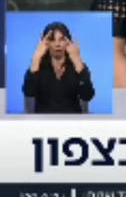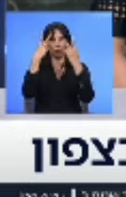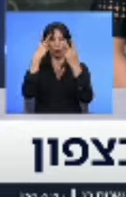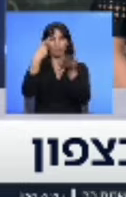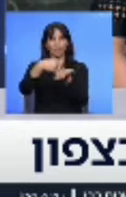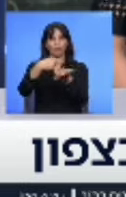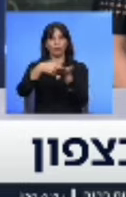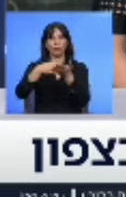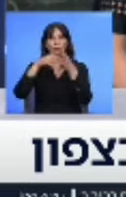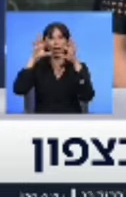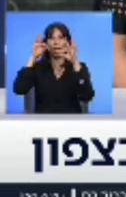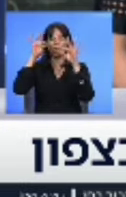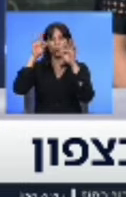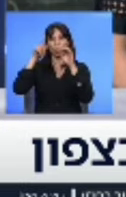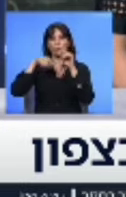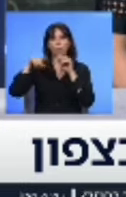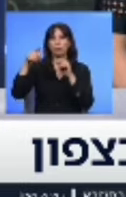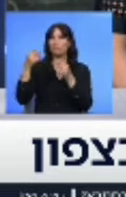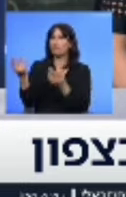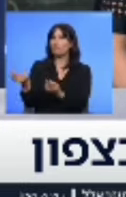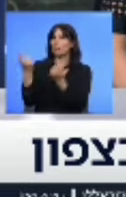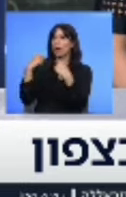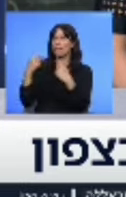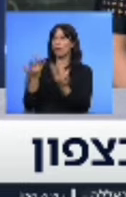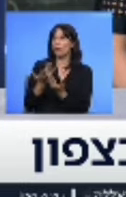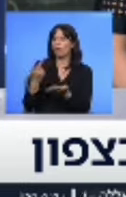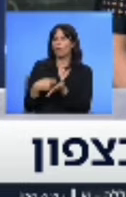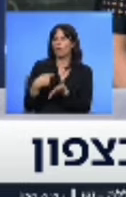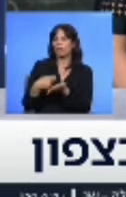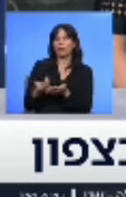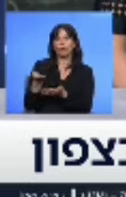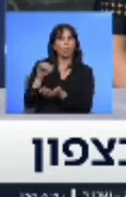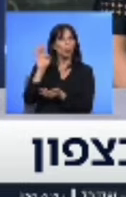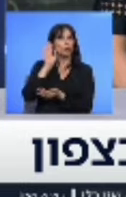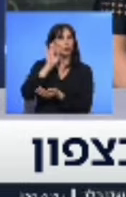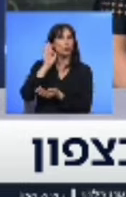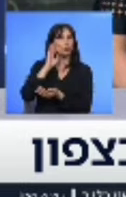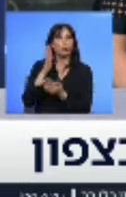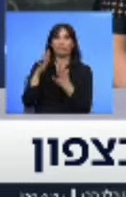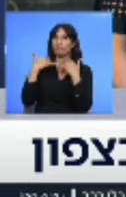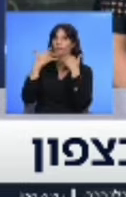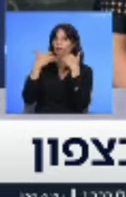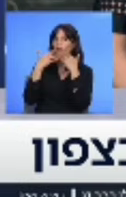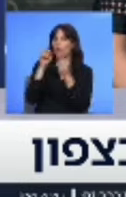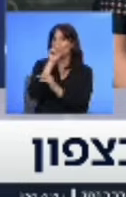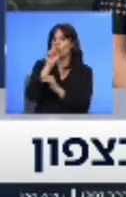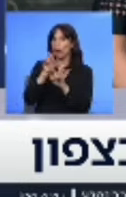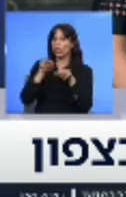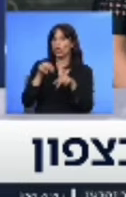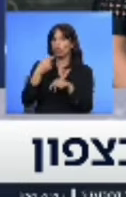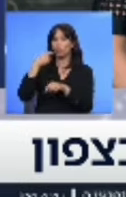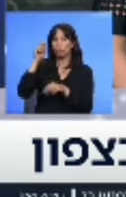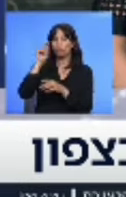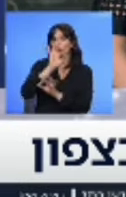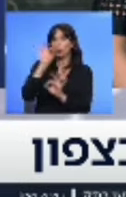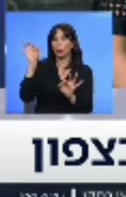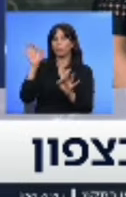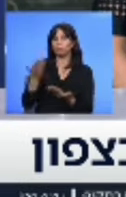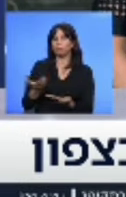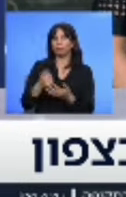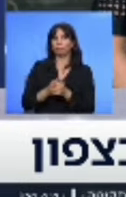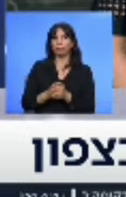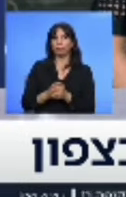מיליונים, קודם כל מאיפה הכסף? בוא נשמע הסברים, אולי יש הסברים מעולים, אמרו פעם, יראו באיזה... אין